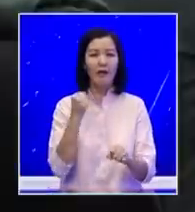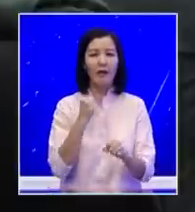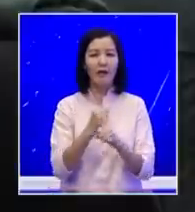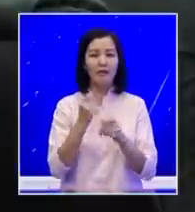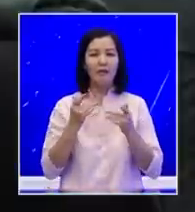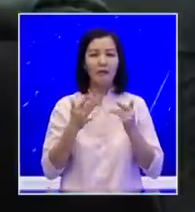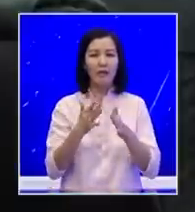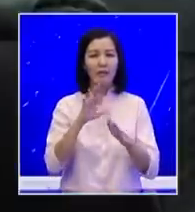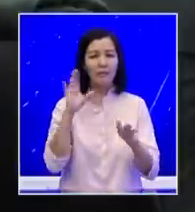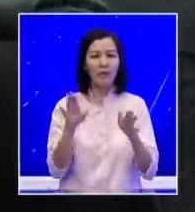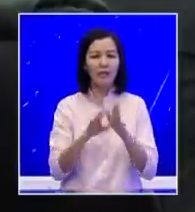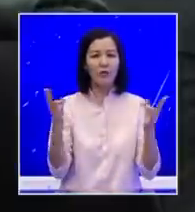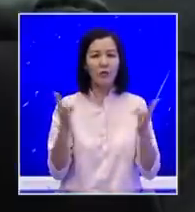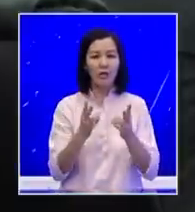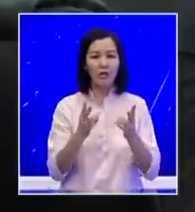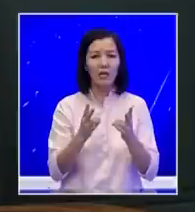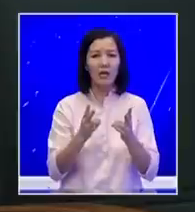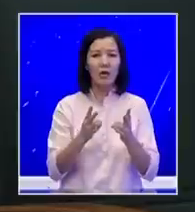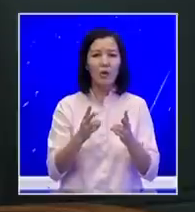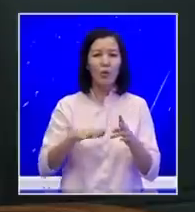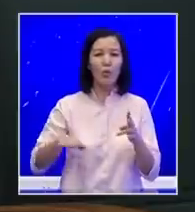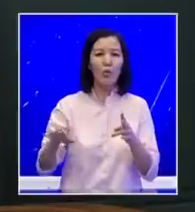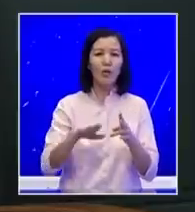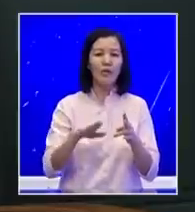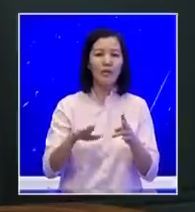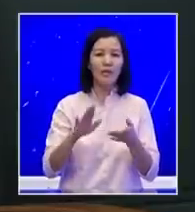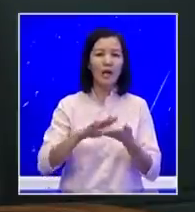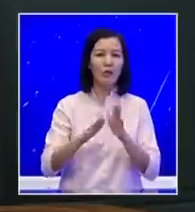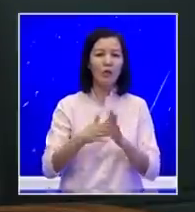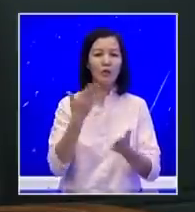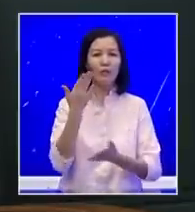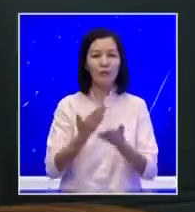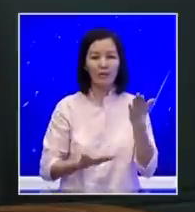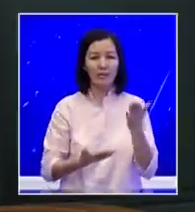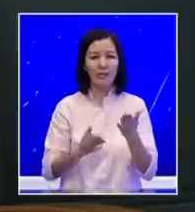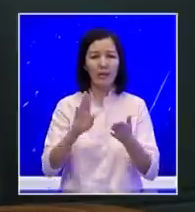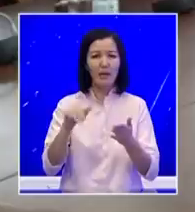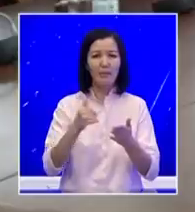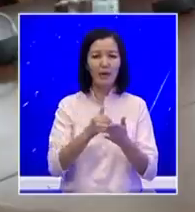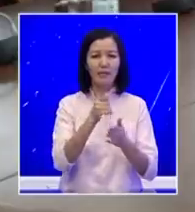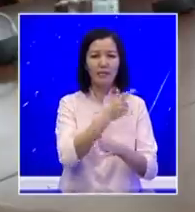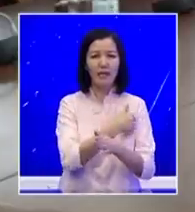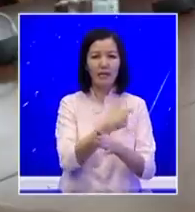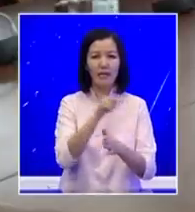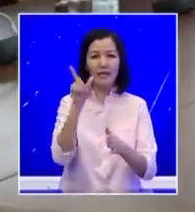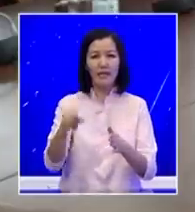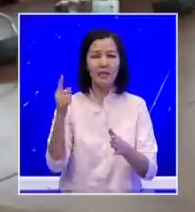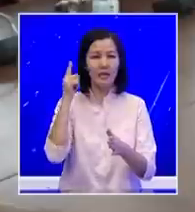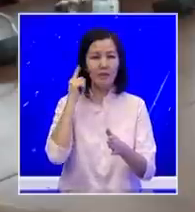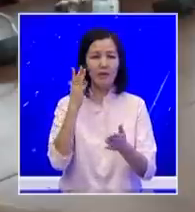керек. Осылай деген аймақ басшысы жиында алдымен өңірдегі ахуалдан бастады. Облыстың бас дәрігері ақпарын тыңдады. Бүгінгі